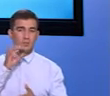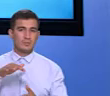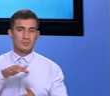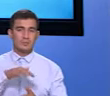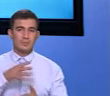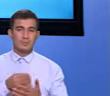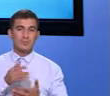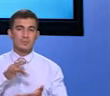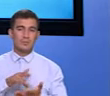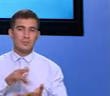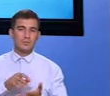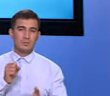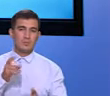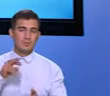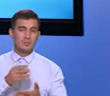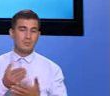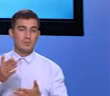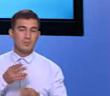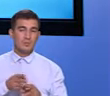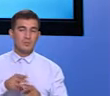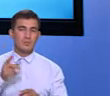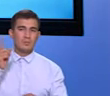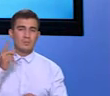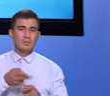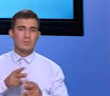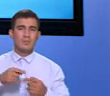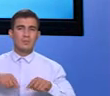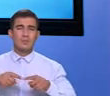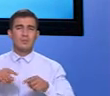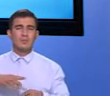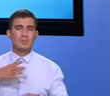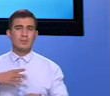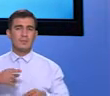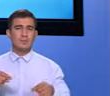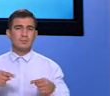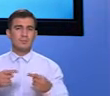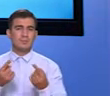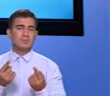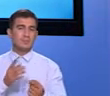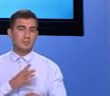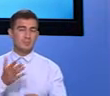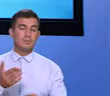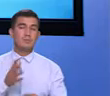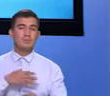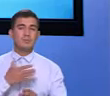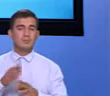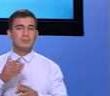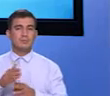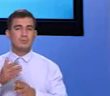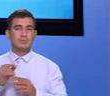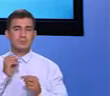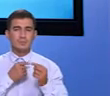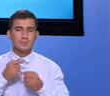O'rta Osiyo hududida mavjud bo'lgan qadimgi qabilalar shakllanib, bir qancha ijtimoiy,